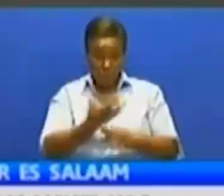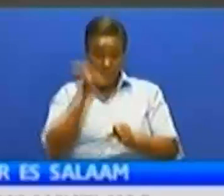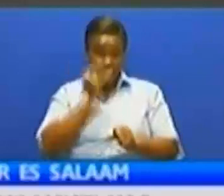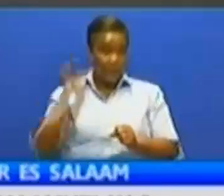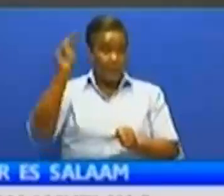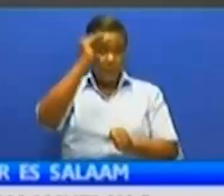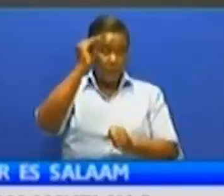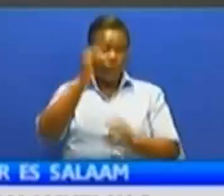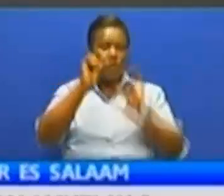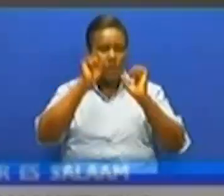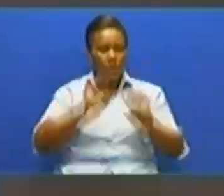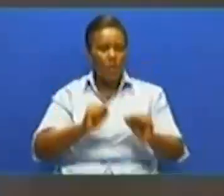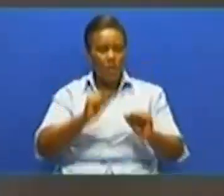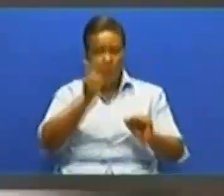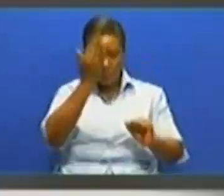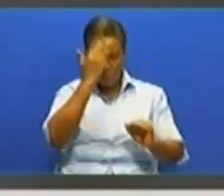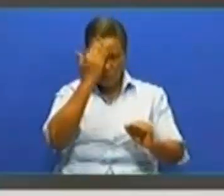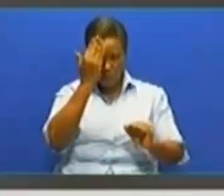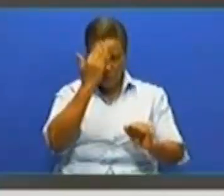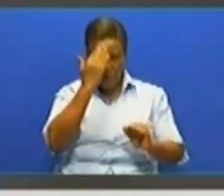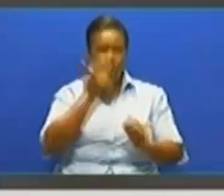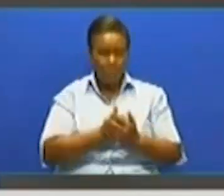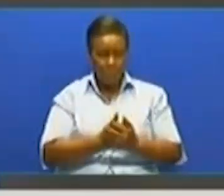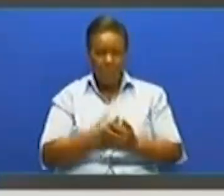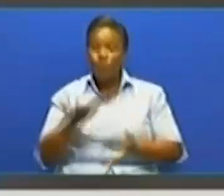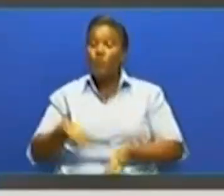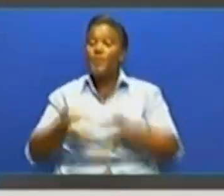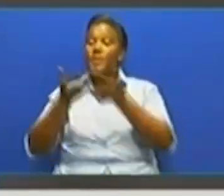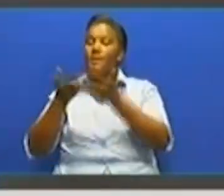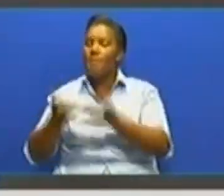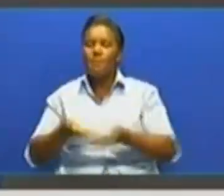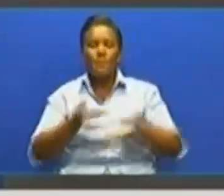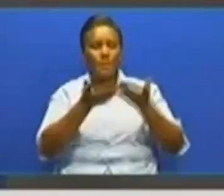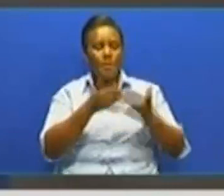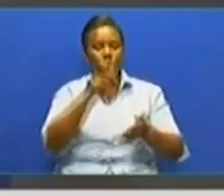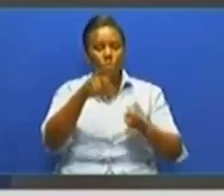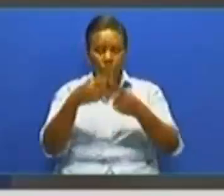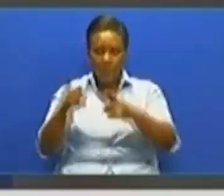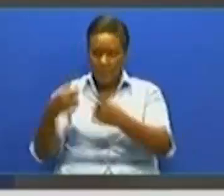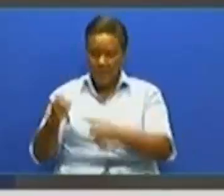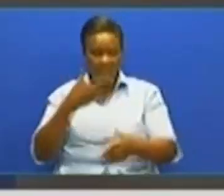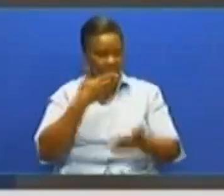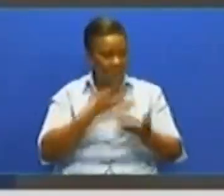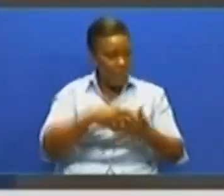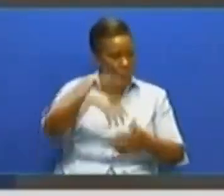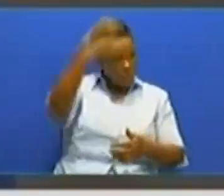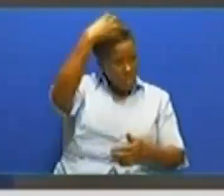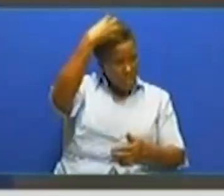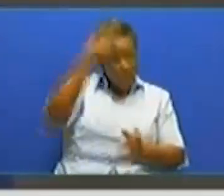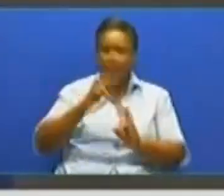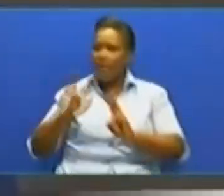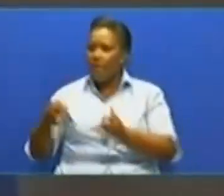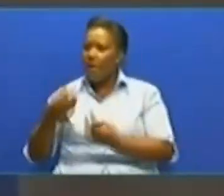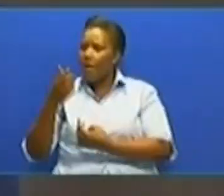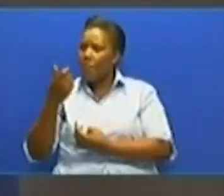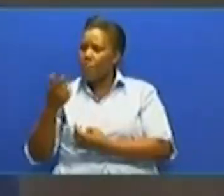ajue awamilikishe uongozi watu ambao wanaostahili. Akiwa ni shekhe, labda ni mkubwa fulani katika mkoa